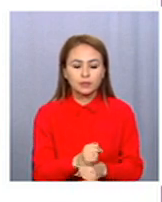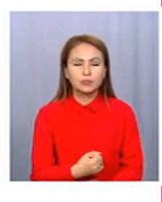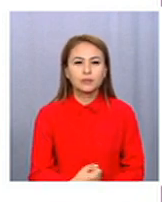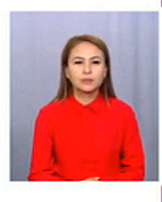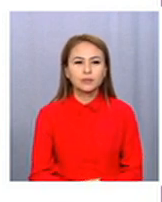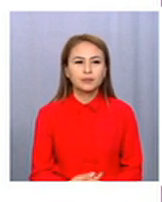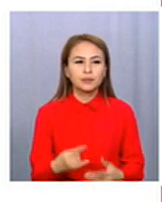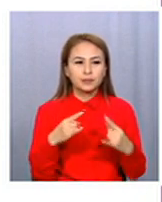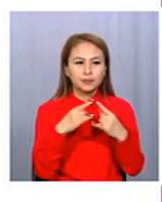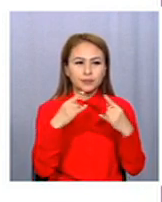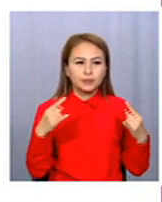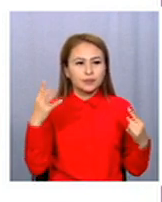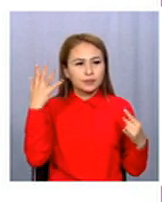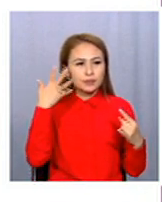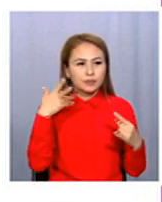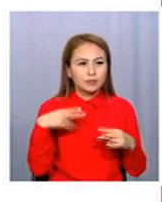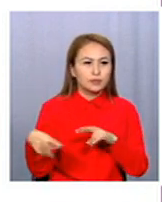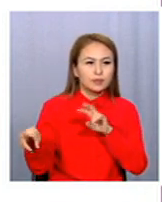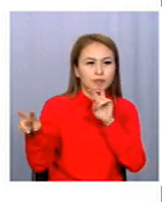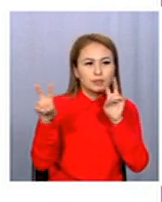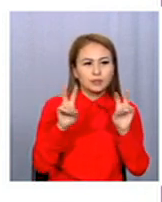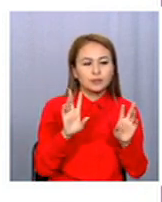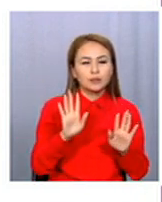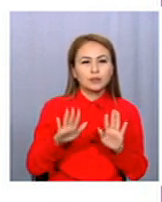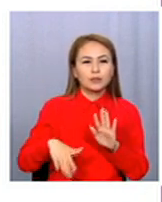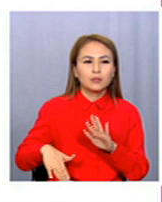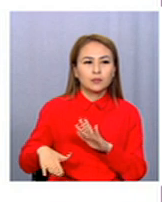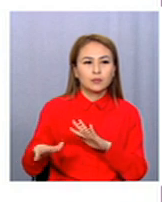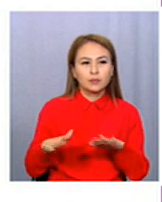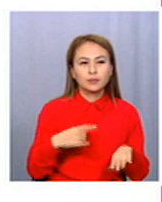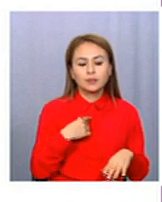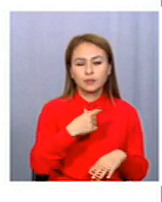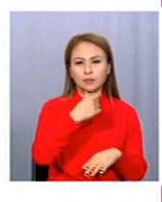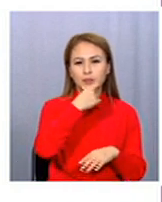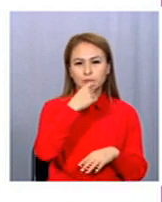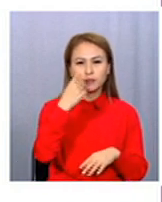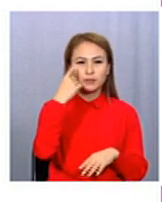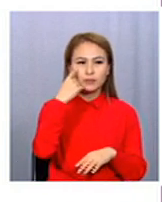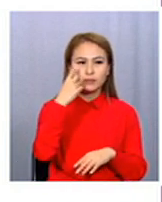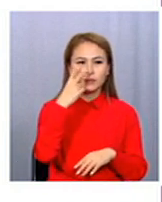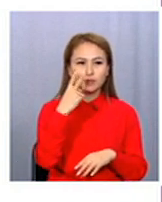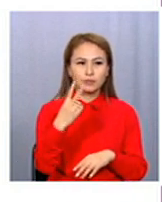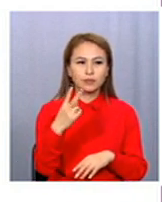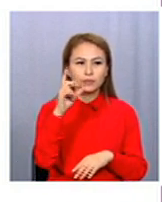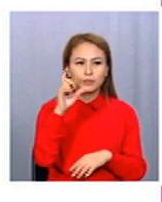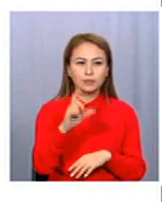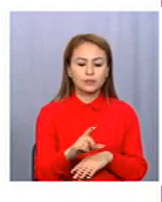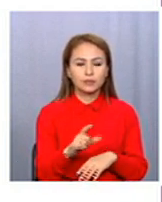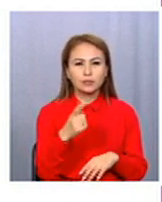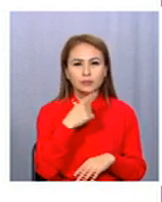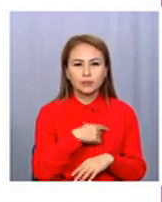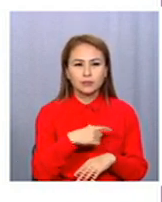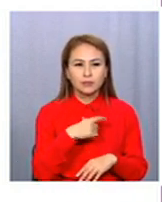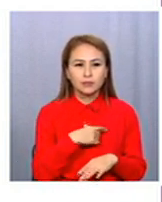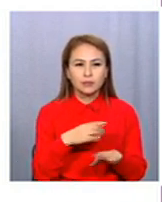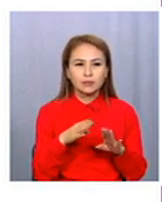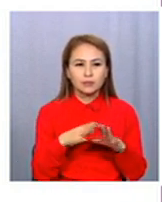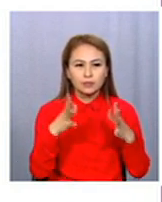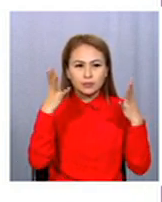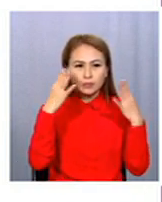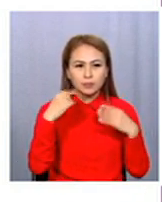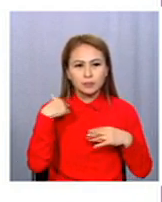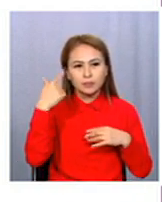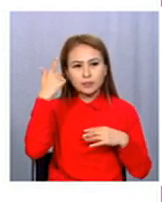Дастархан басына келіп жайғасқаннан кейін ғана байқадым ол кісіні. Өзінің сұрт нұсқасы мен